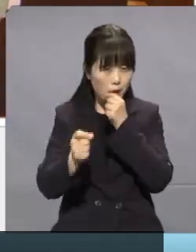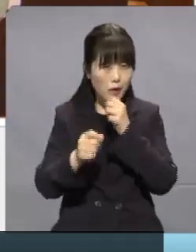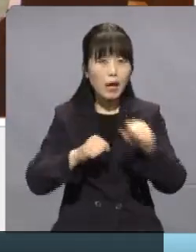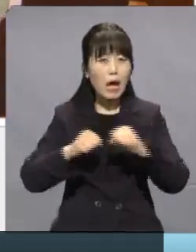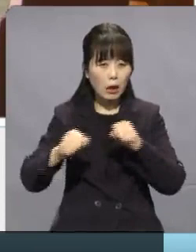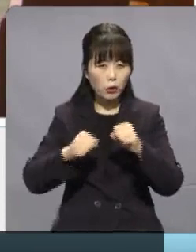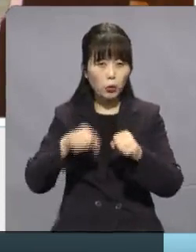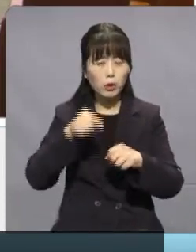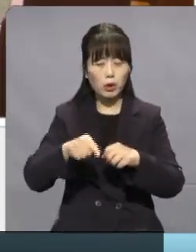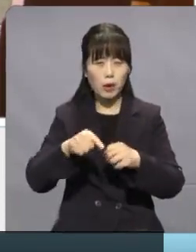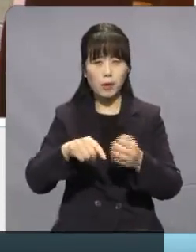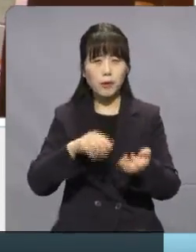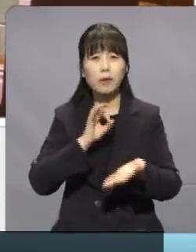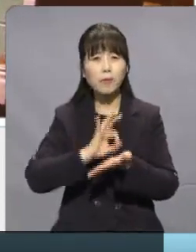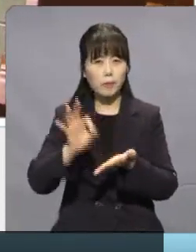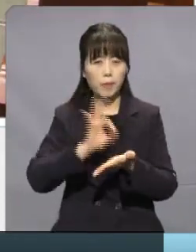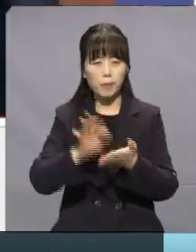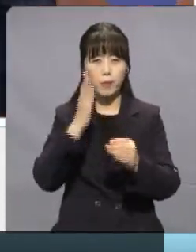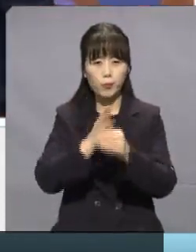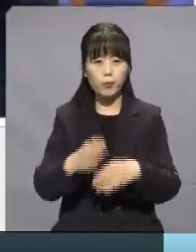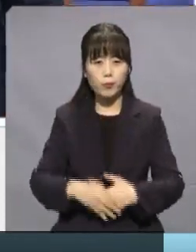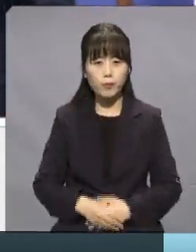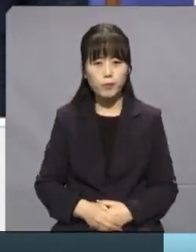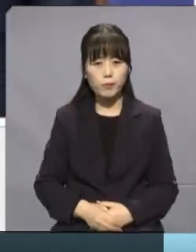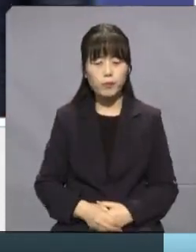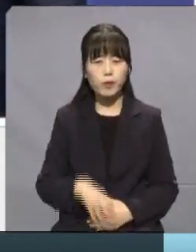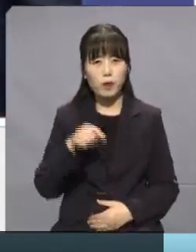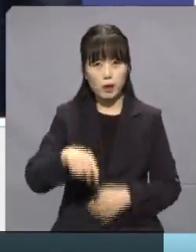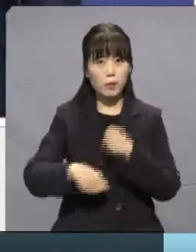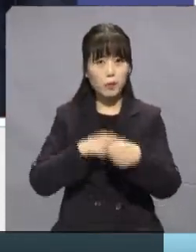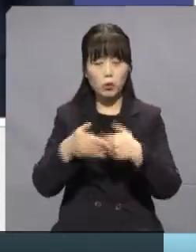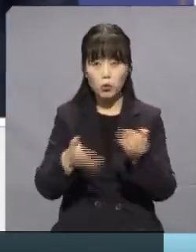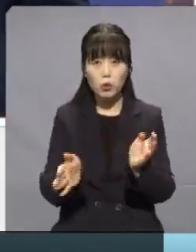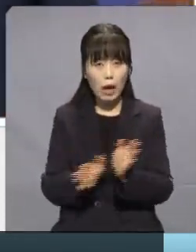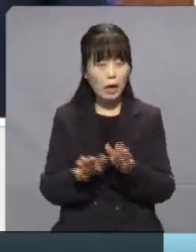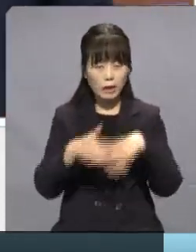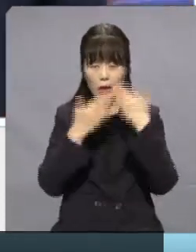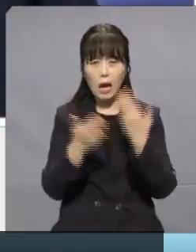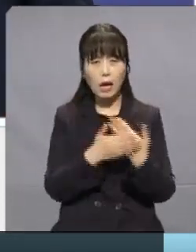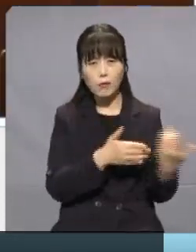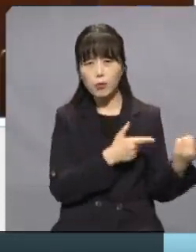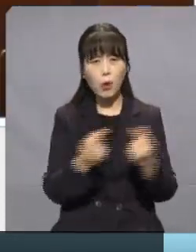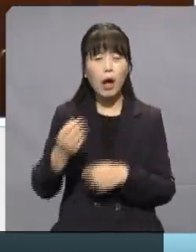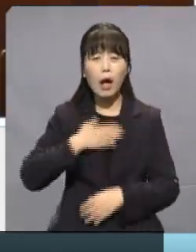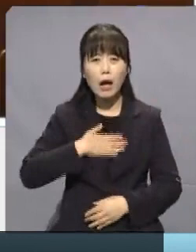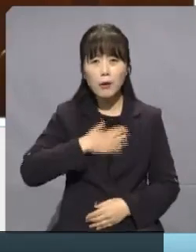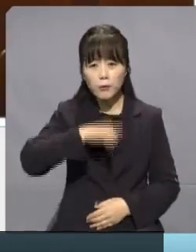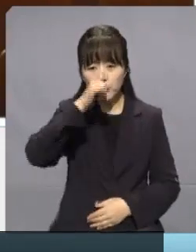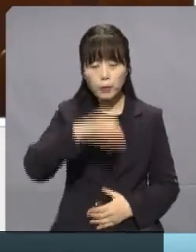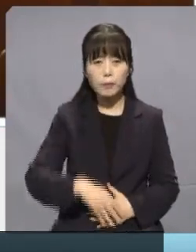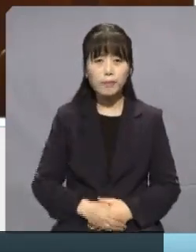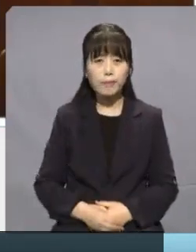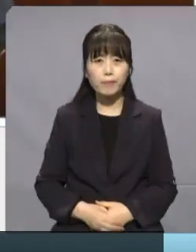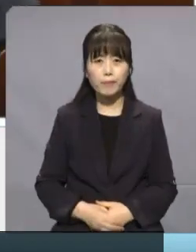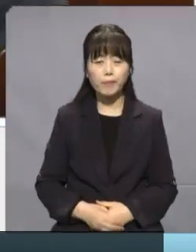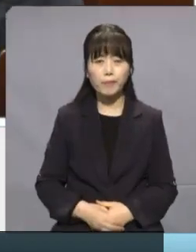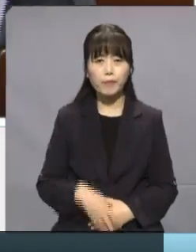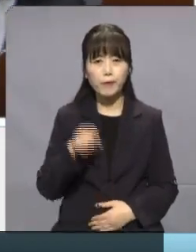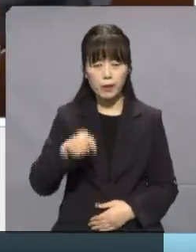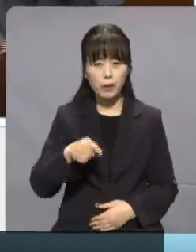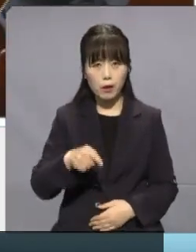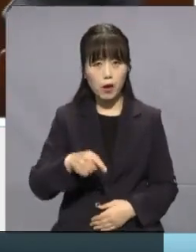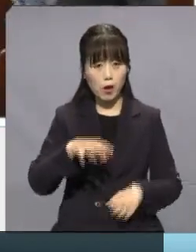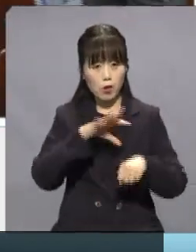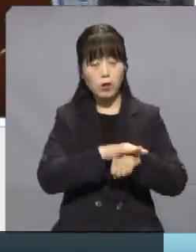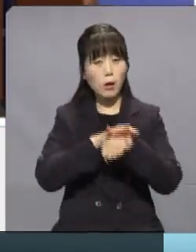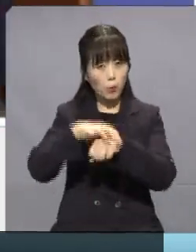또 이런 표현으로 쓰는 거예요 이걸 민주당 의원들이 모르겠습니다 다 안단 말이에요 알면 결국 체포 동